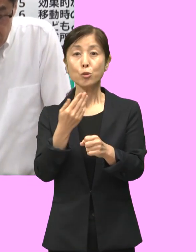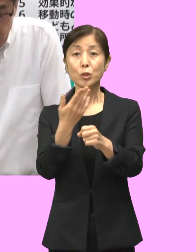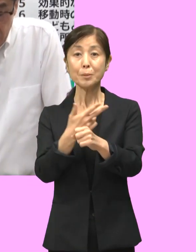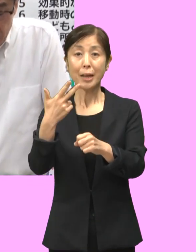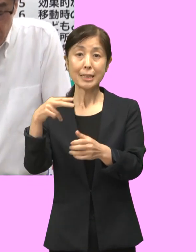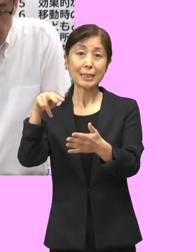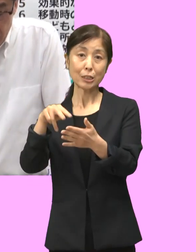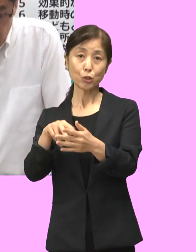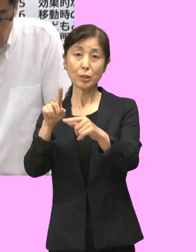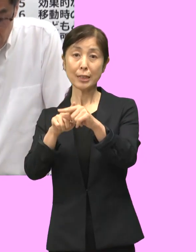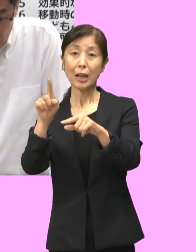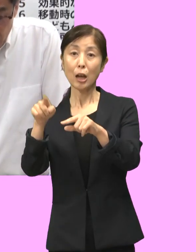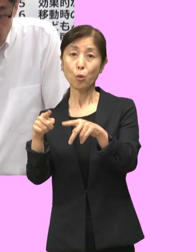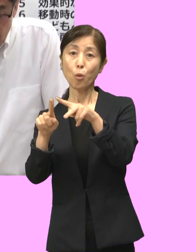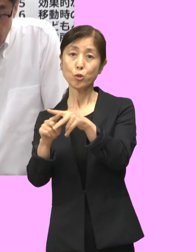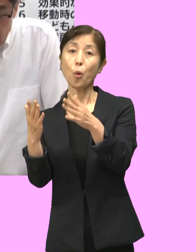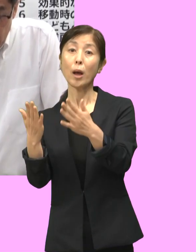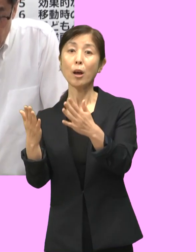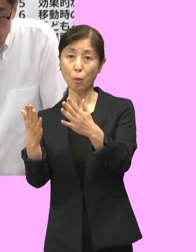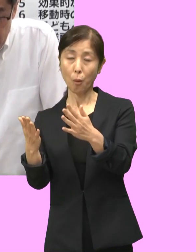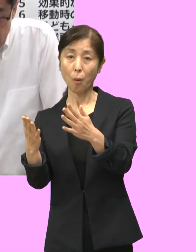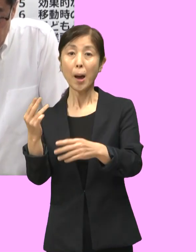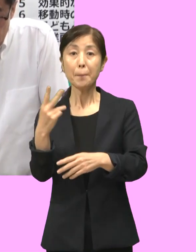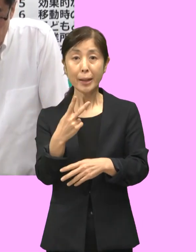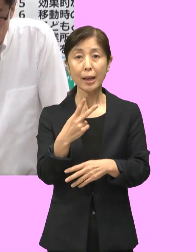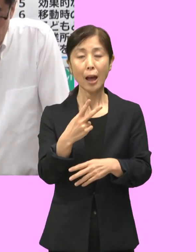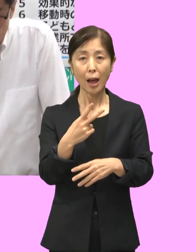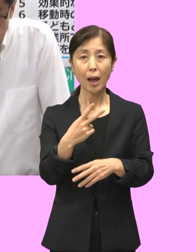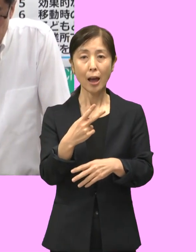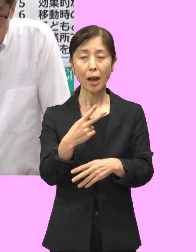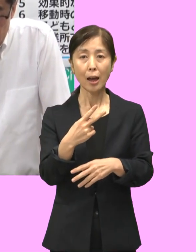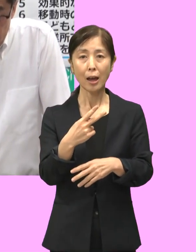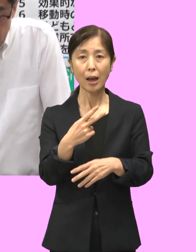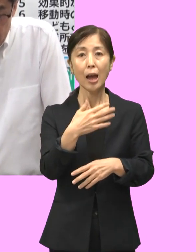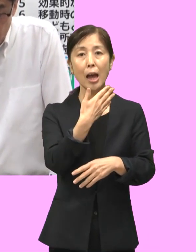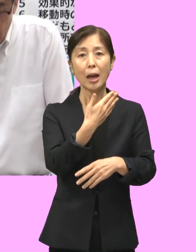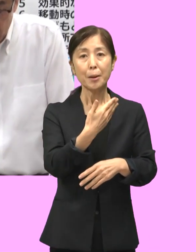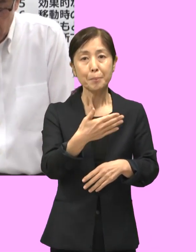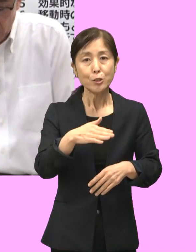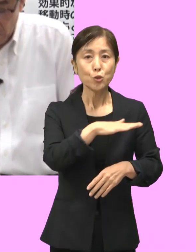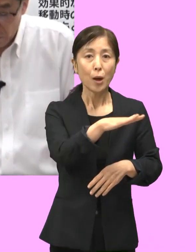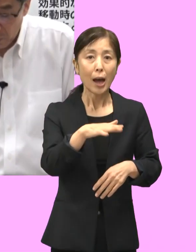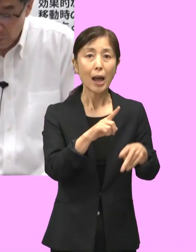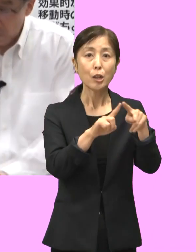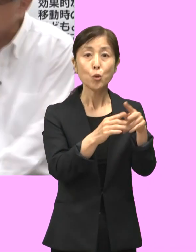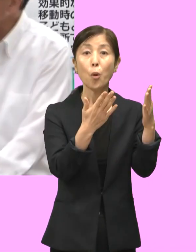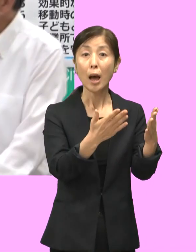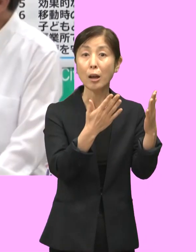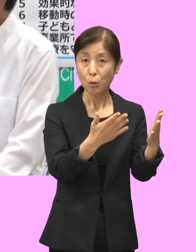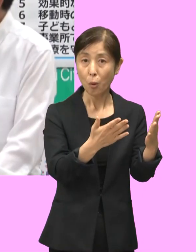市立中野小学校および水原小学校を